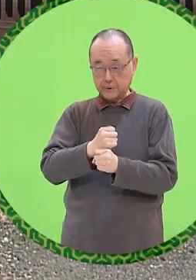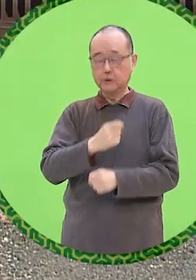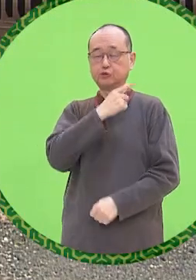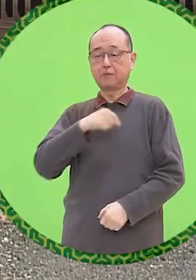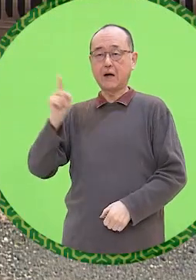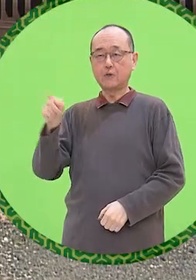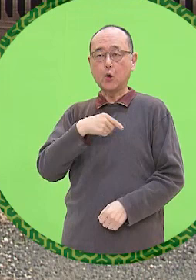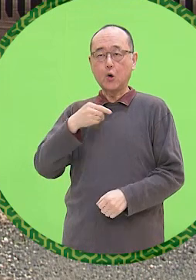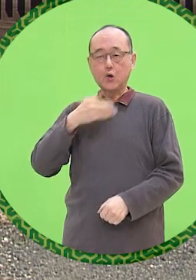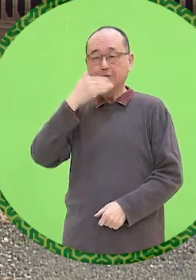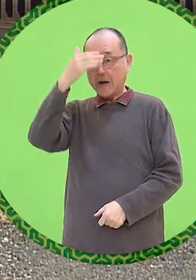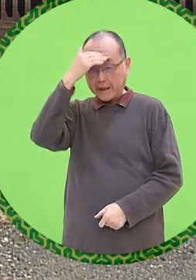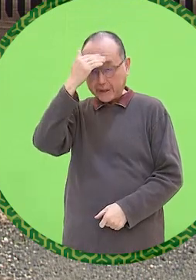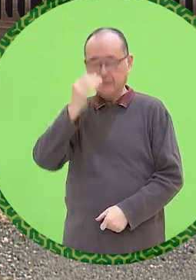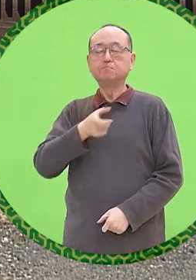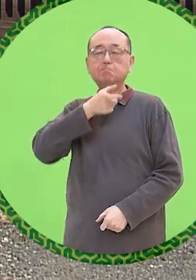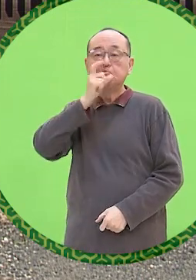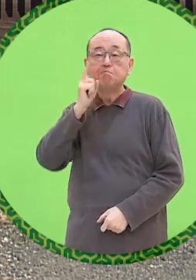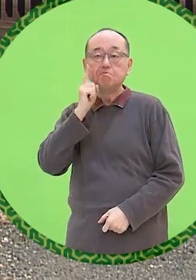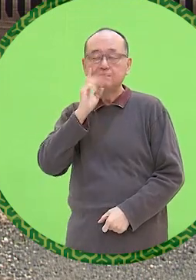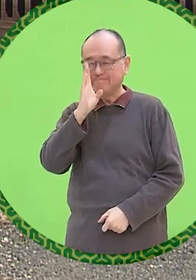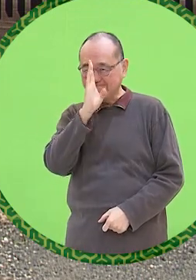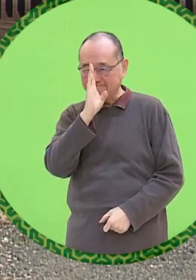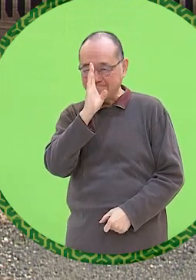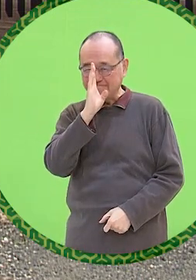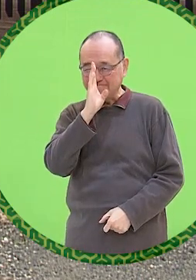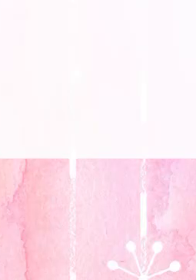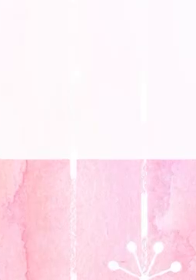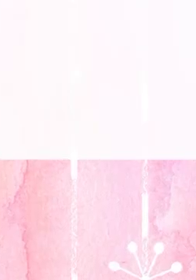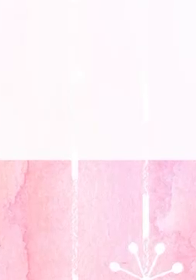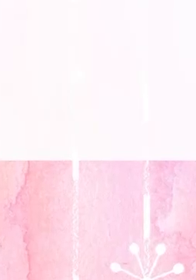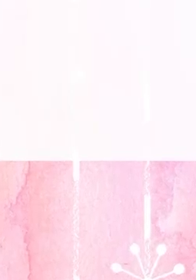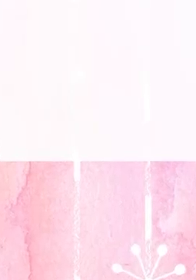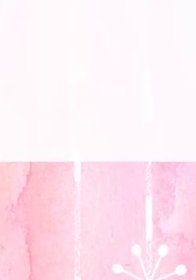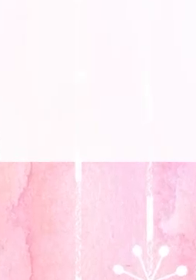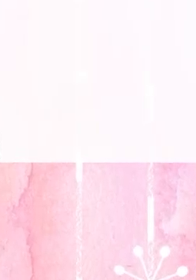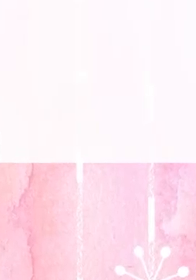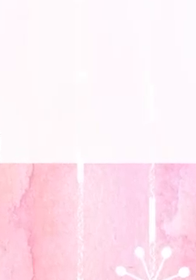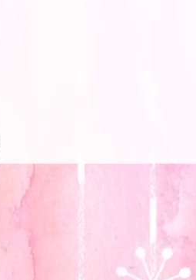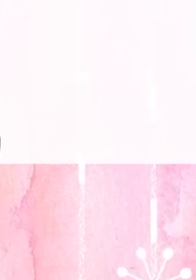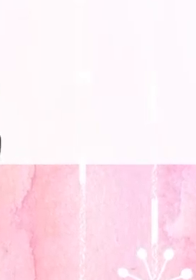醸した熊野のお酒、ぜひお試しください。